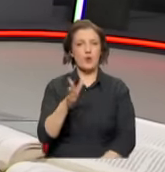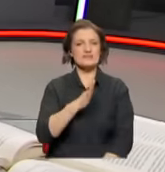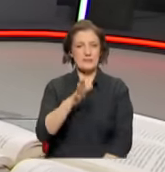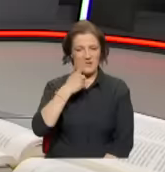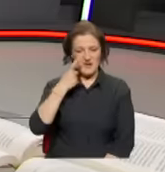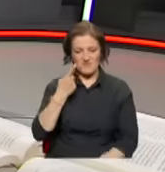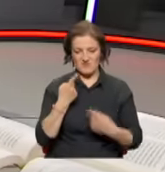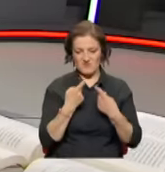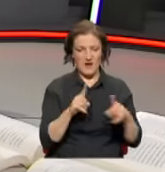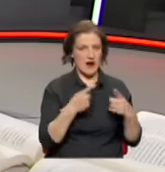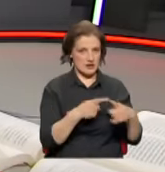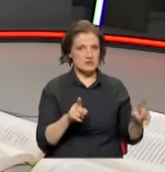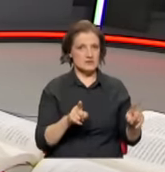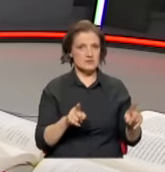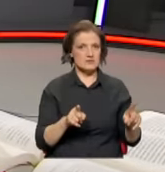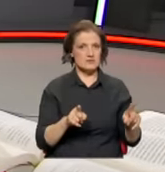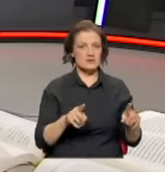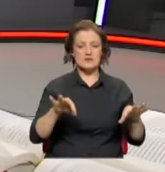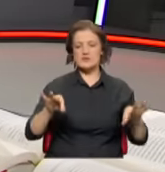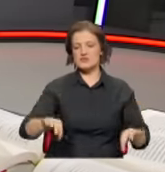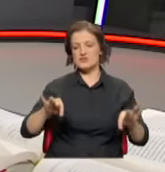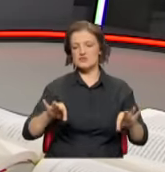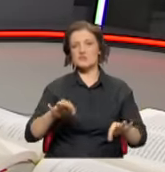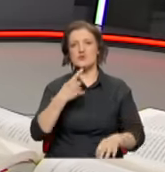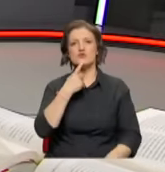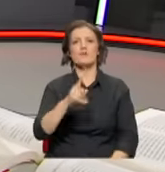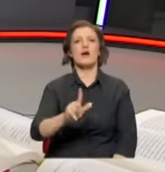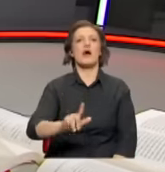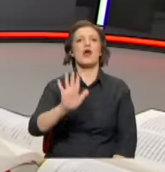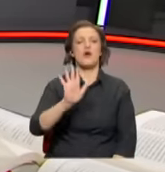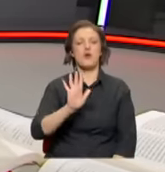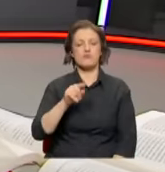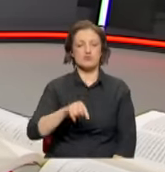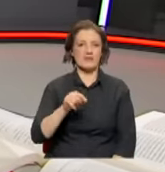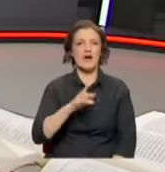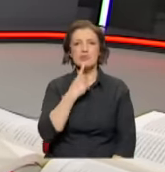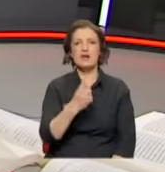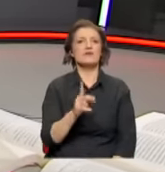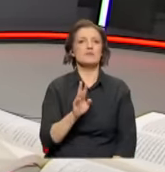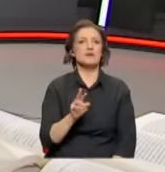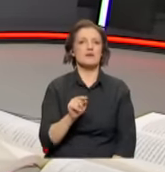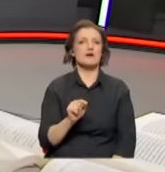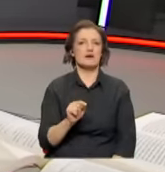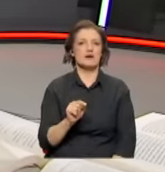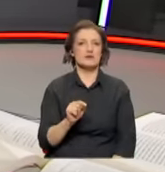sebepleri, farkları şimdi söylemeye lüzum yok burada yani. Dediğim gibi.